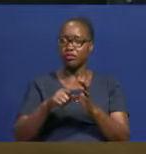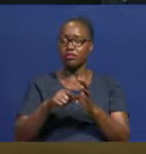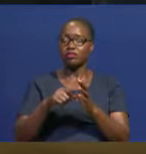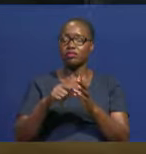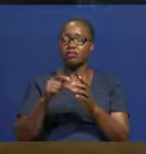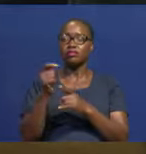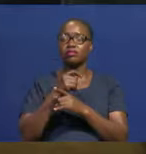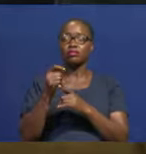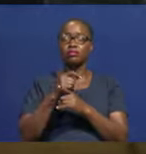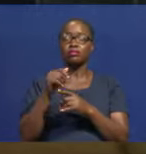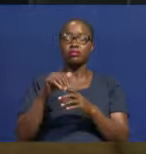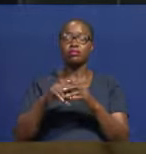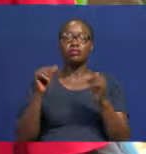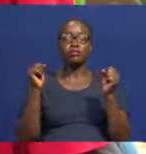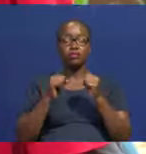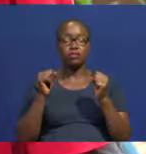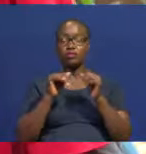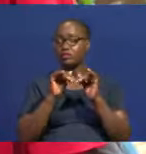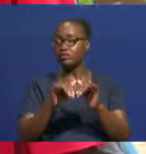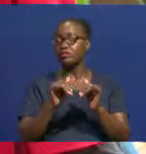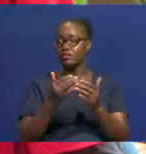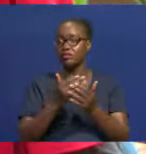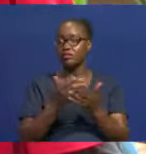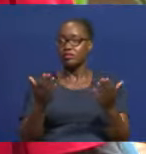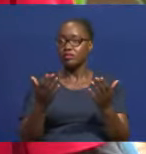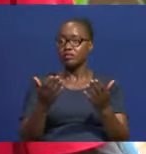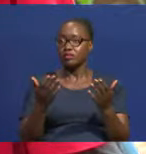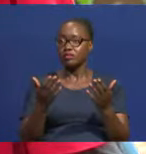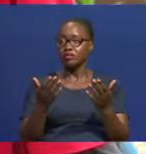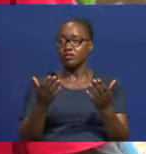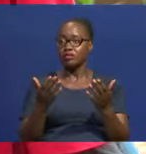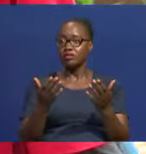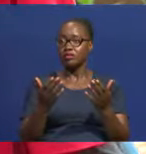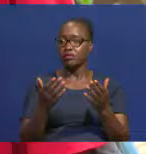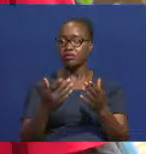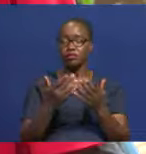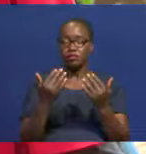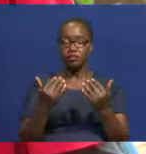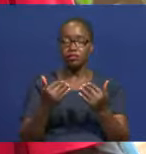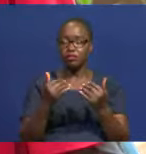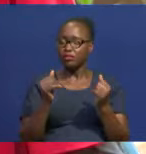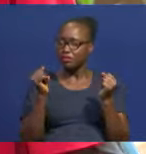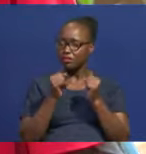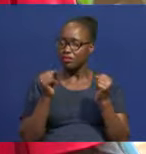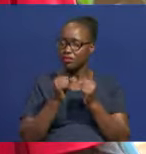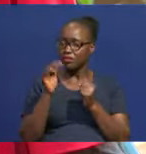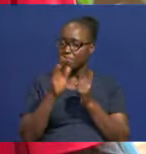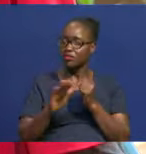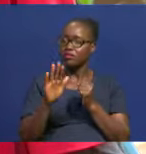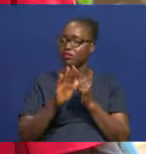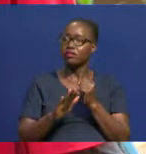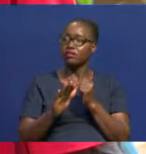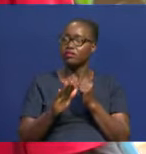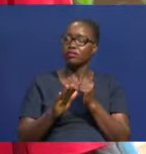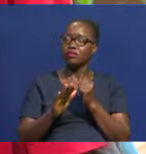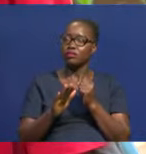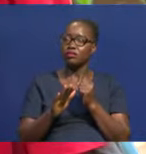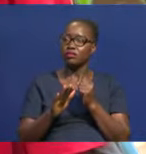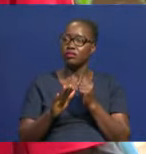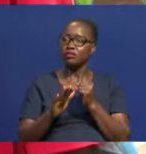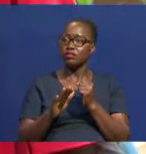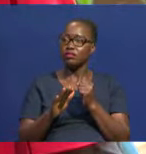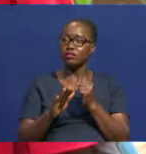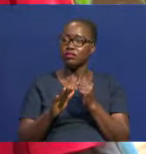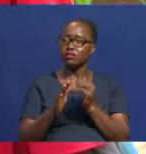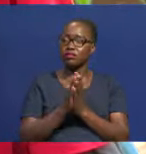Gilgil. Nilikaa pale askari wa mevuli. Sasa Gilgil sasa. Gilgil. Kaingia battalion gani ama nini?